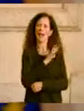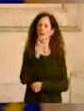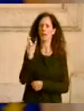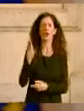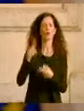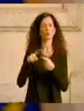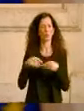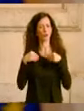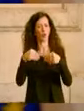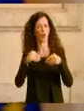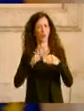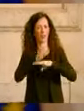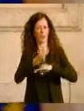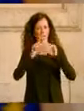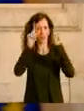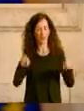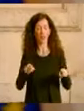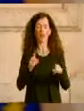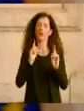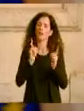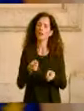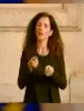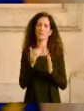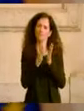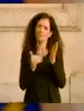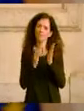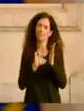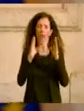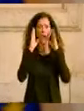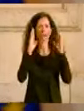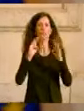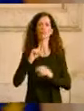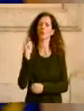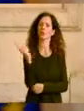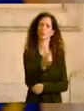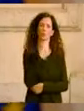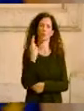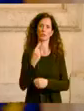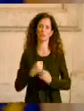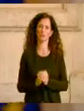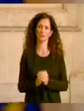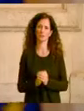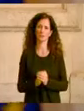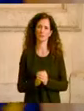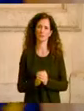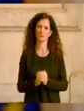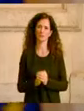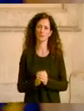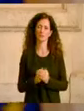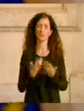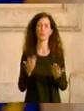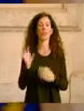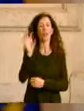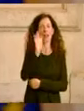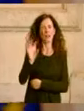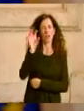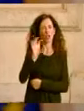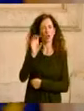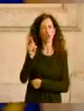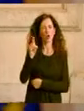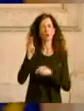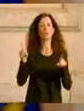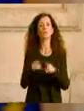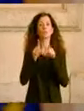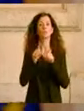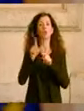Servirà cautela, attenzione da parte di tutti. E in particolar modo per quelle regioni, penso alla